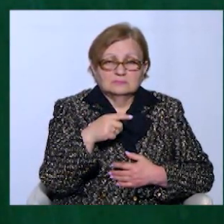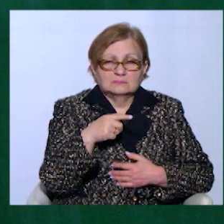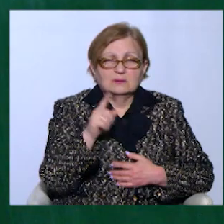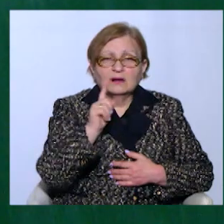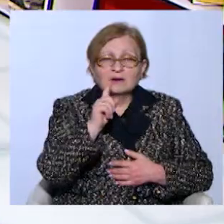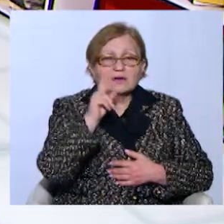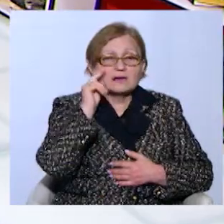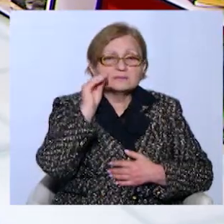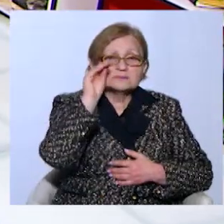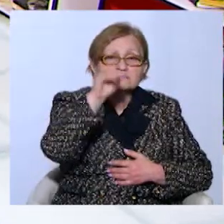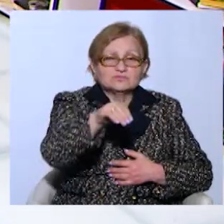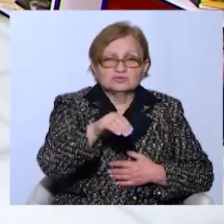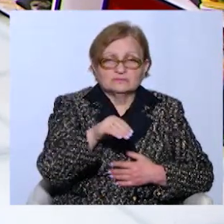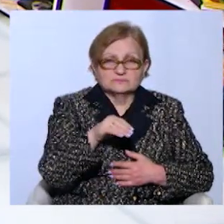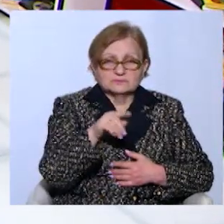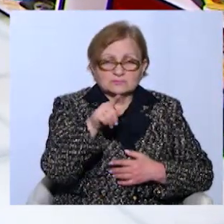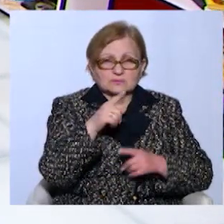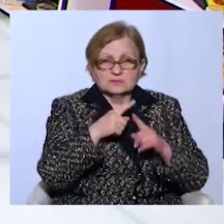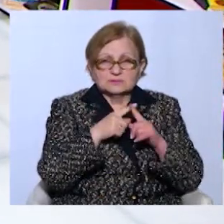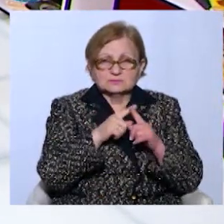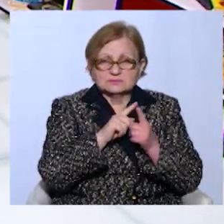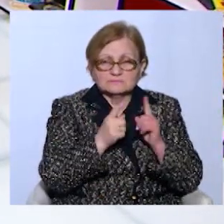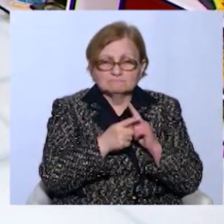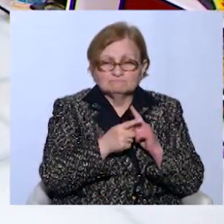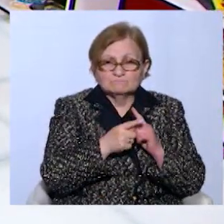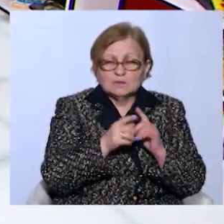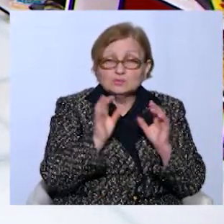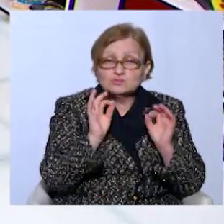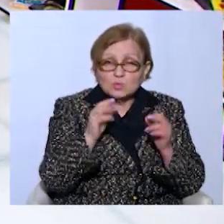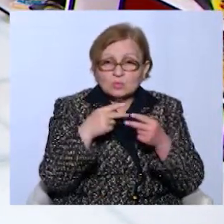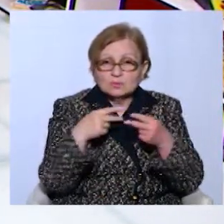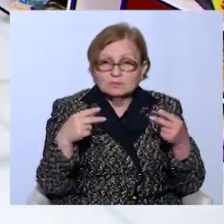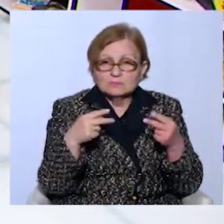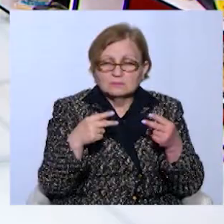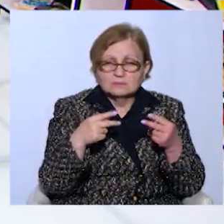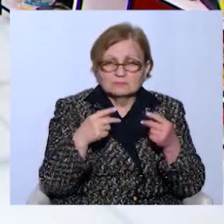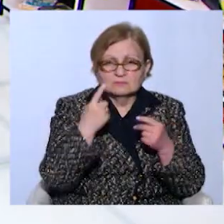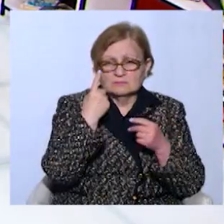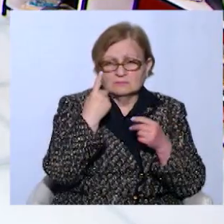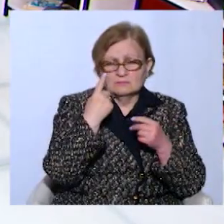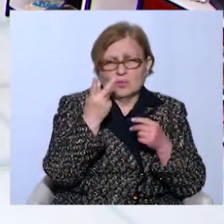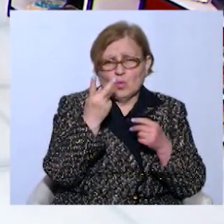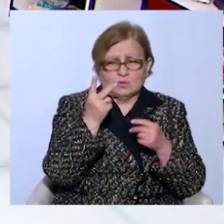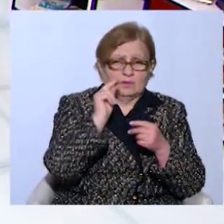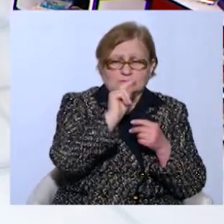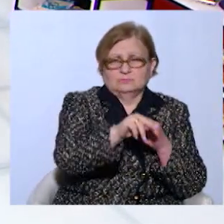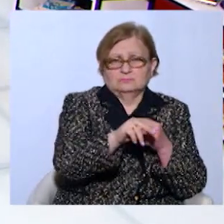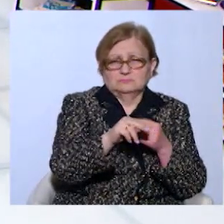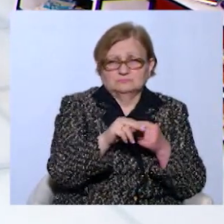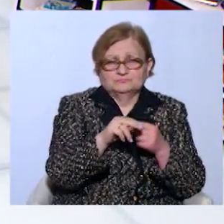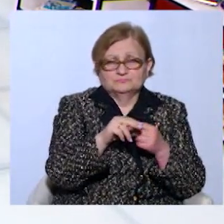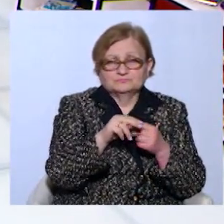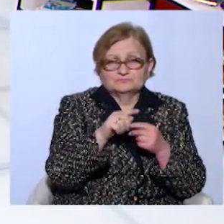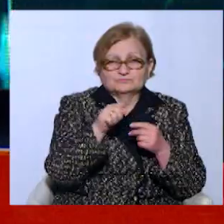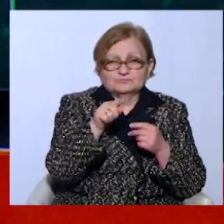უნდა ჩავწერო მე X-ის ნაცვლად, რომ მივიღო სწორი ტოლობა? X-ის ნაცვლად უნდა ჩავწერო ერთადერთი რიცხვი 2. მას